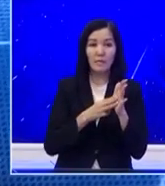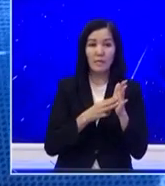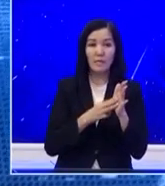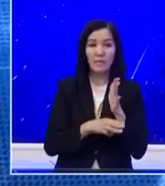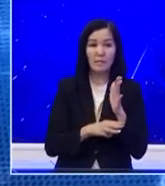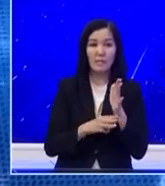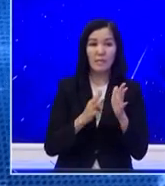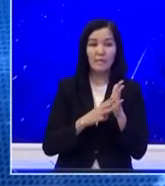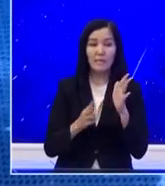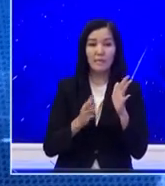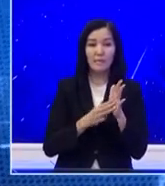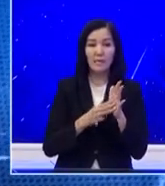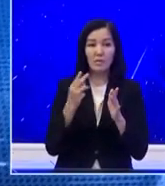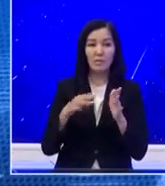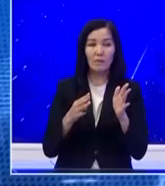8800-080-8828 немесе қалалық